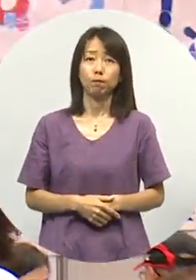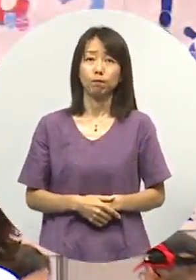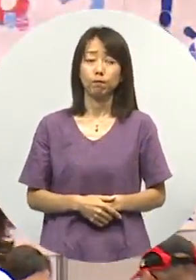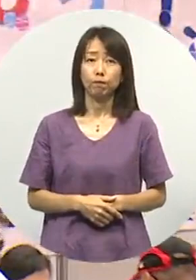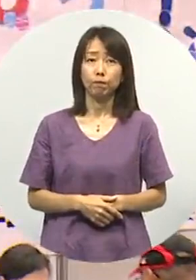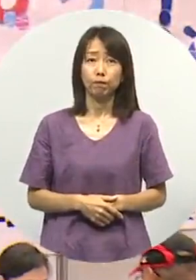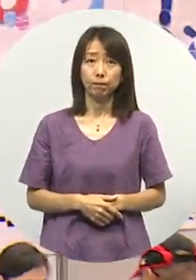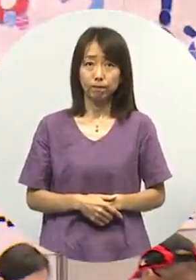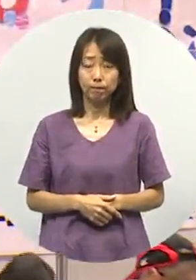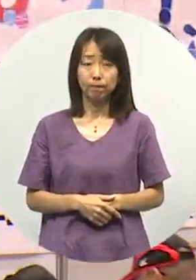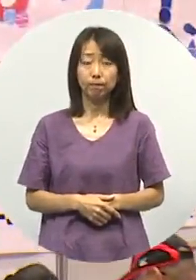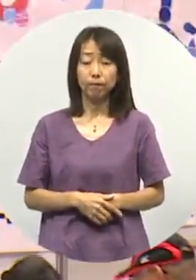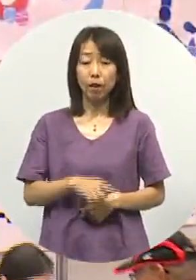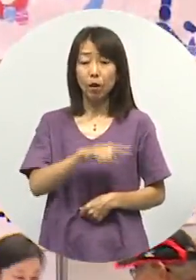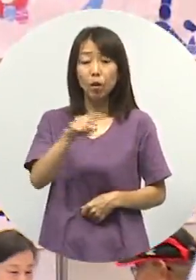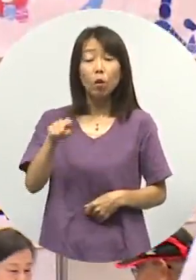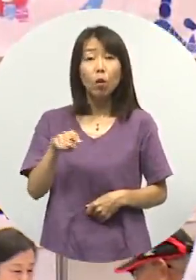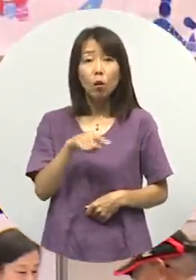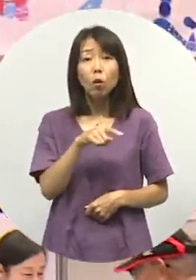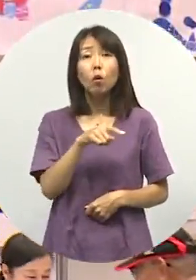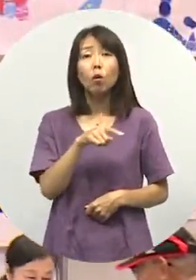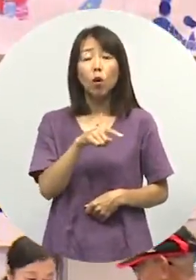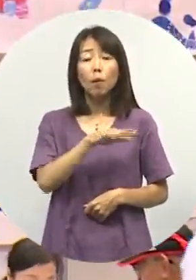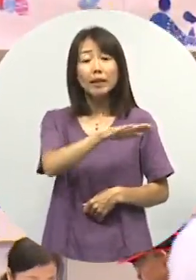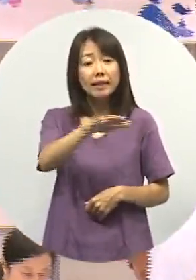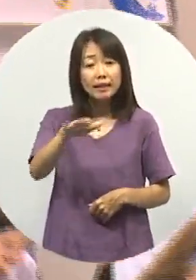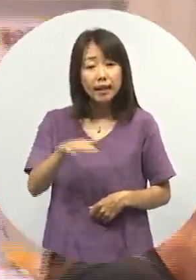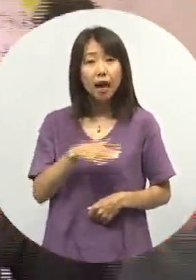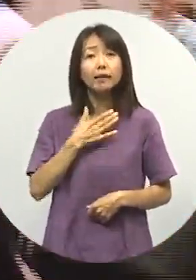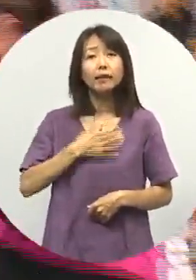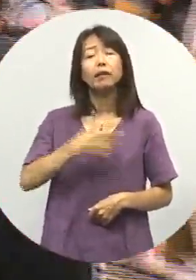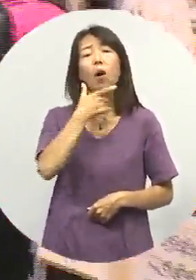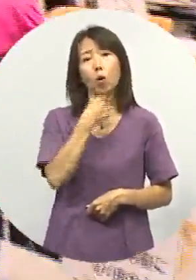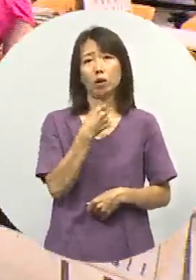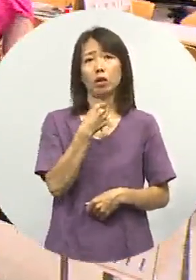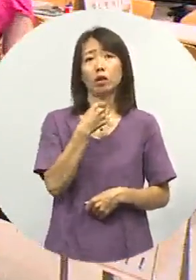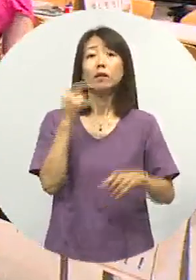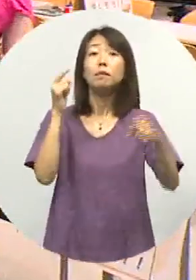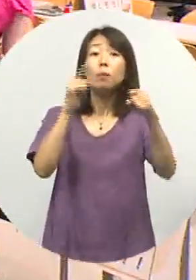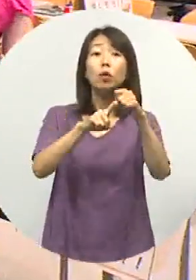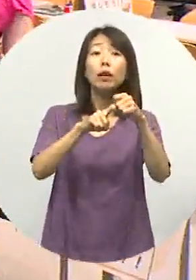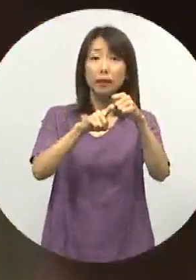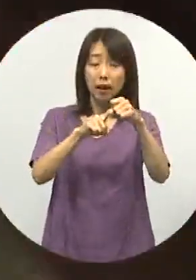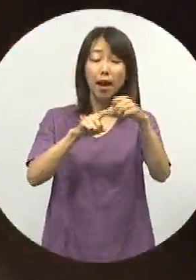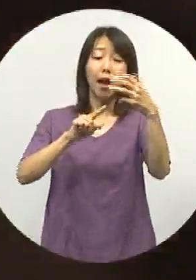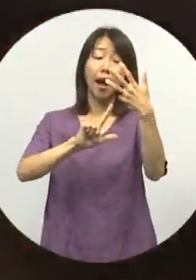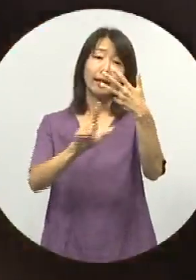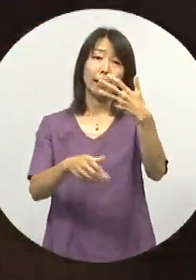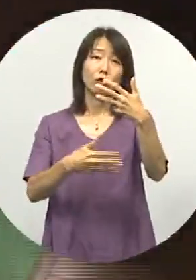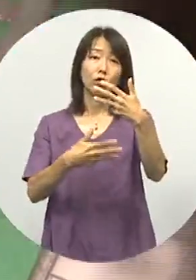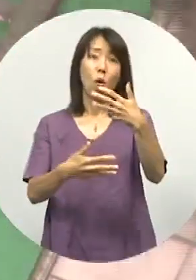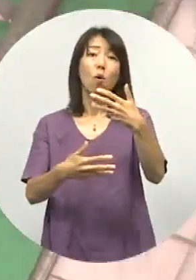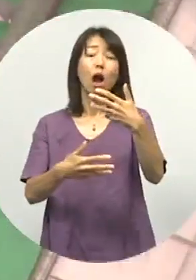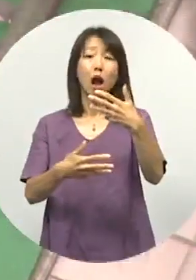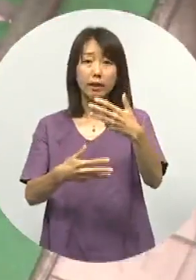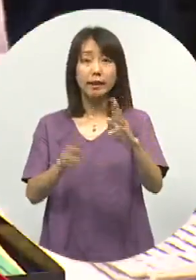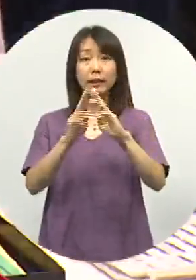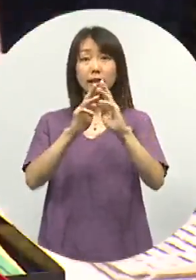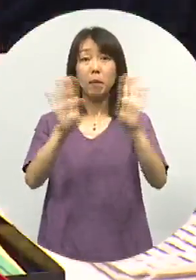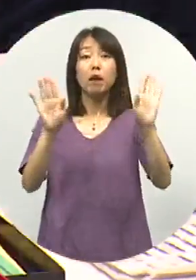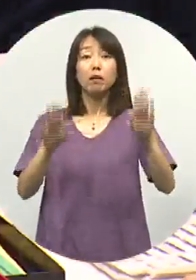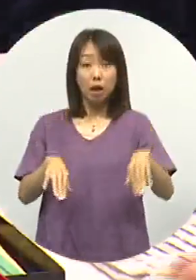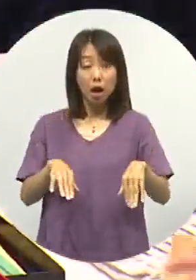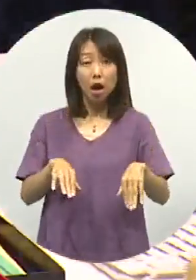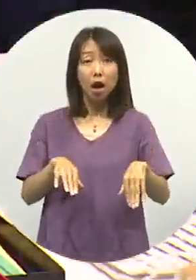このようなことを多くの方に知ってもらいたいと、8月8日に開催されたのが点字図書館イベント